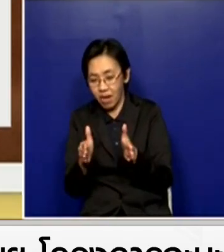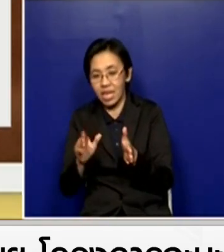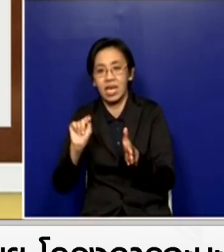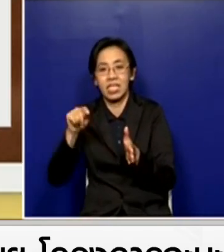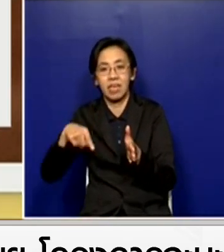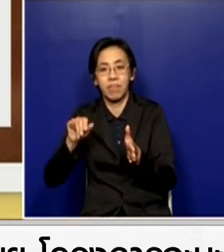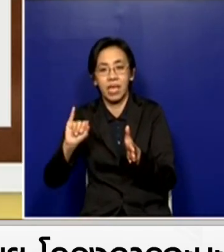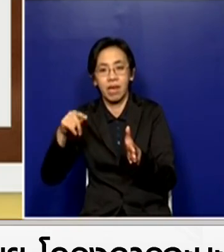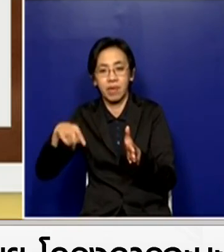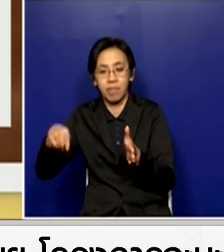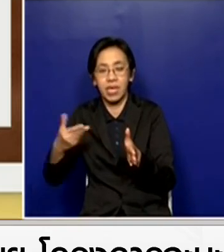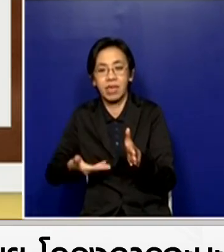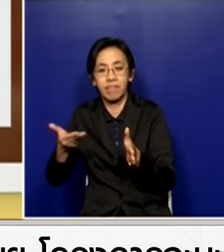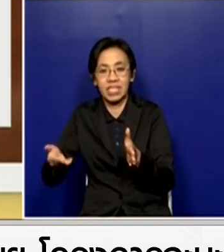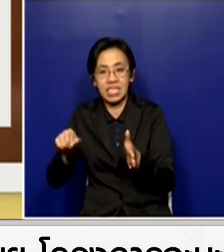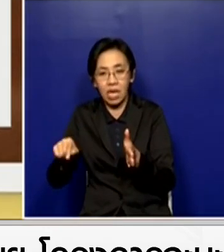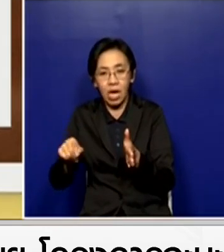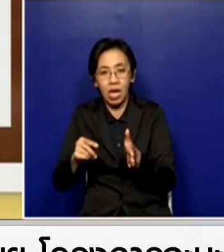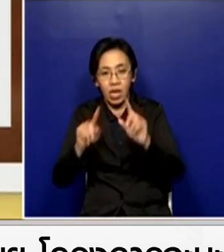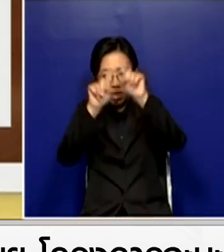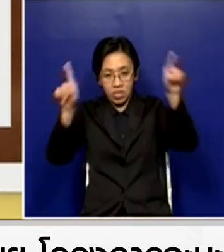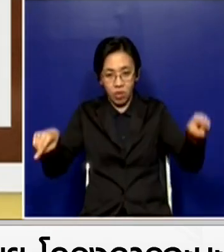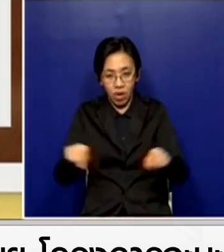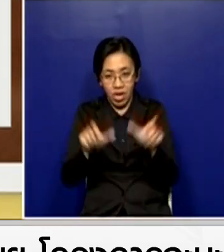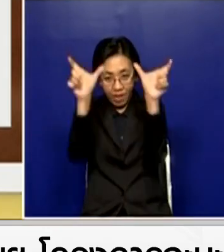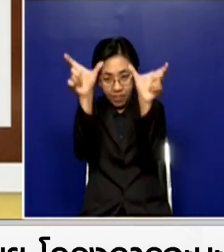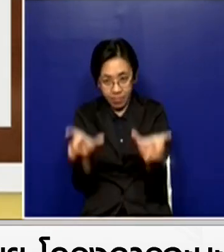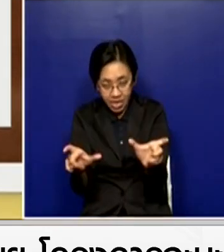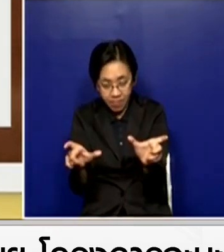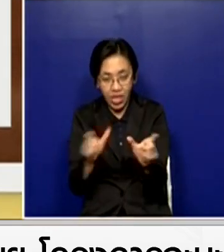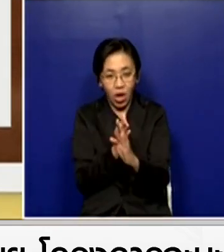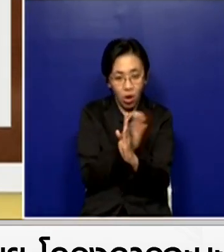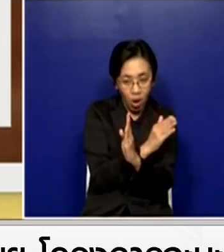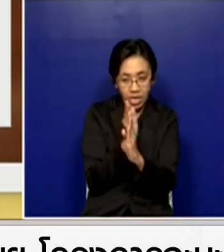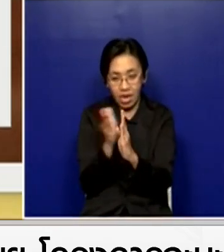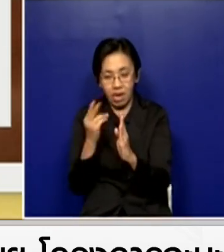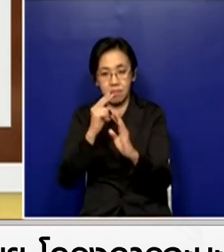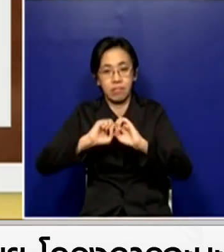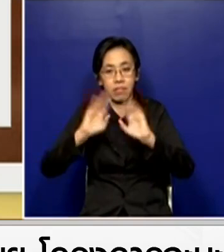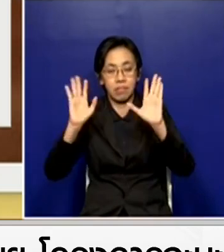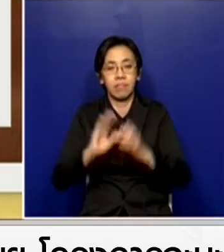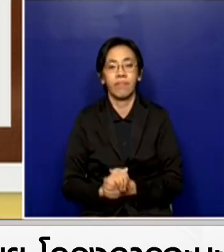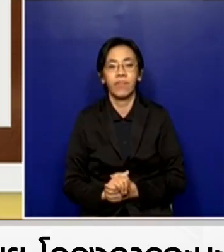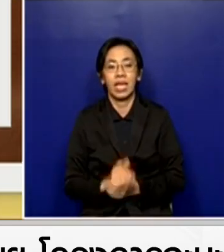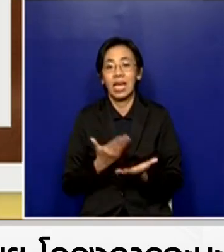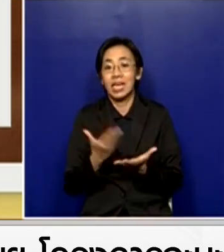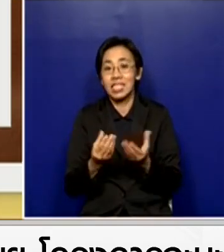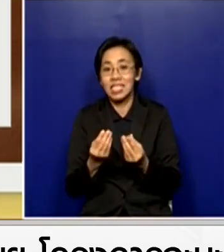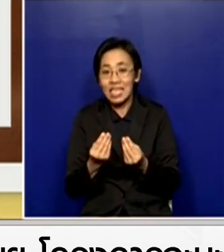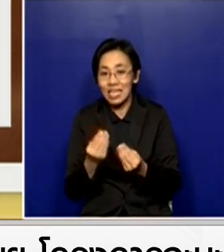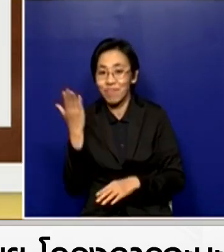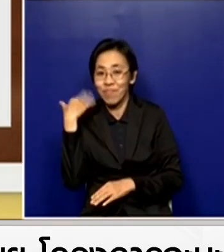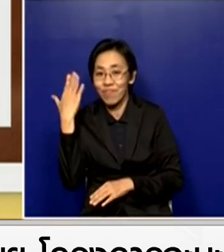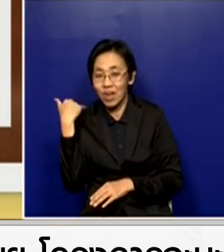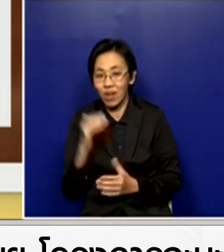TPIPPตัเลขบนจอก็จะเหนชัดสิงทเพิ่มขึ้นอีกก็คือวาคาซื้อที่ดนนะครับจากเฉลี